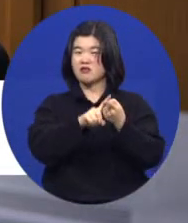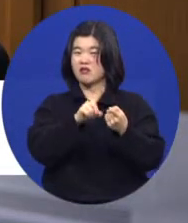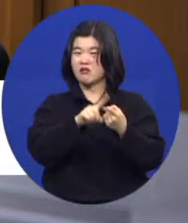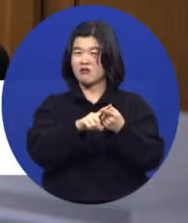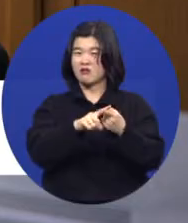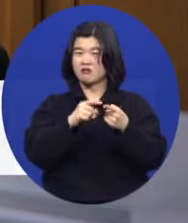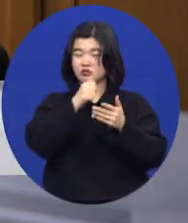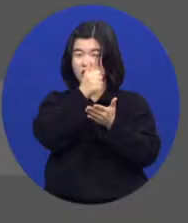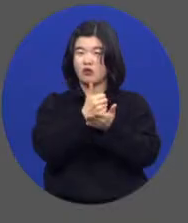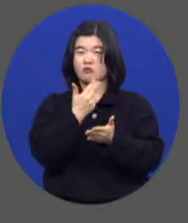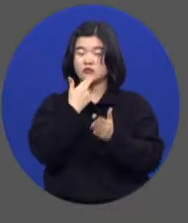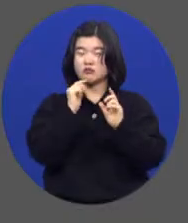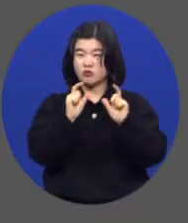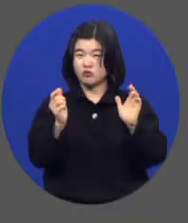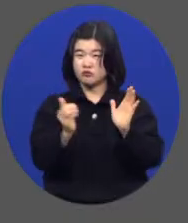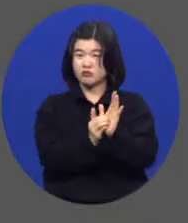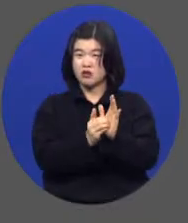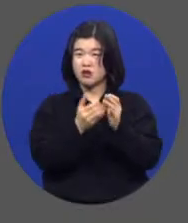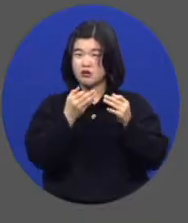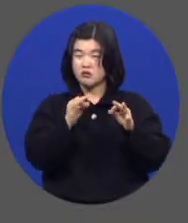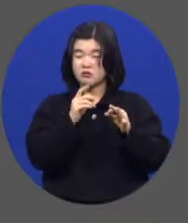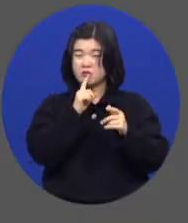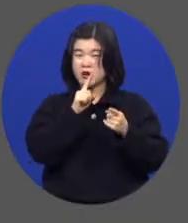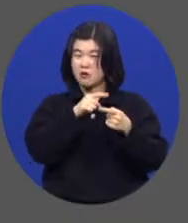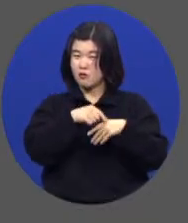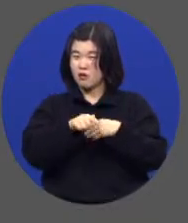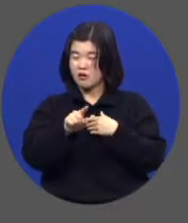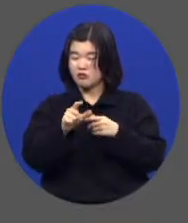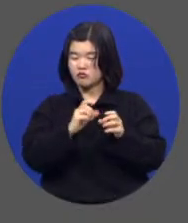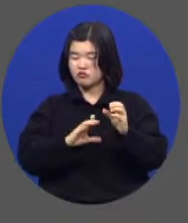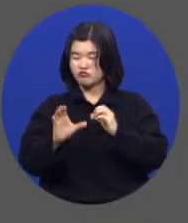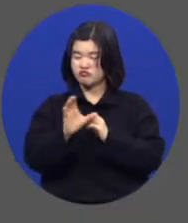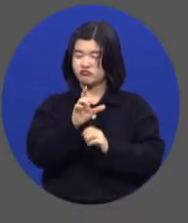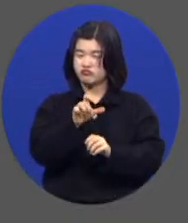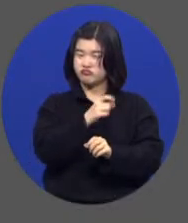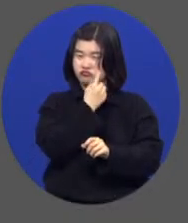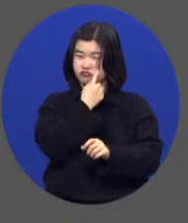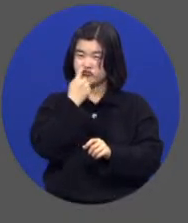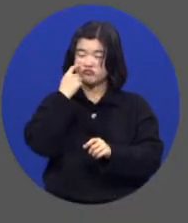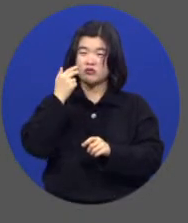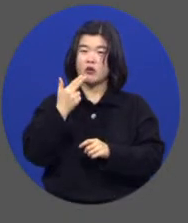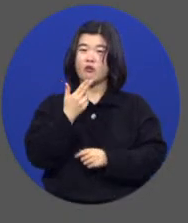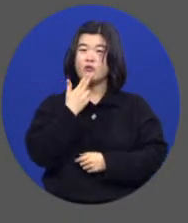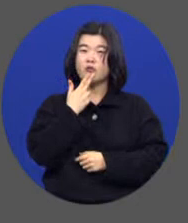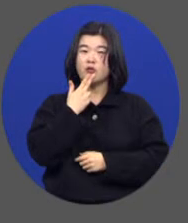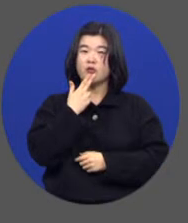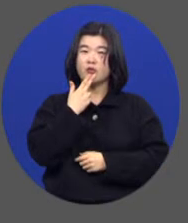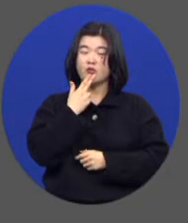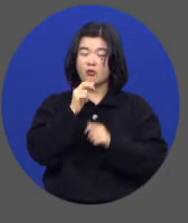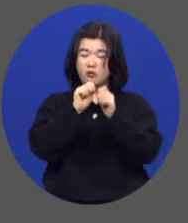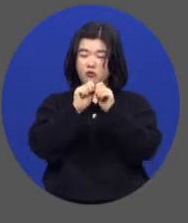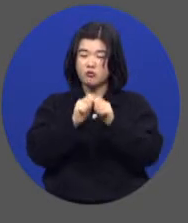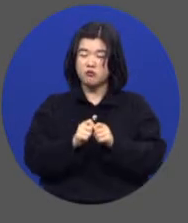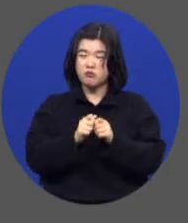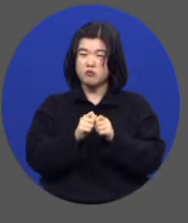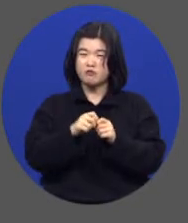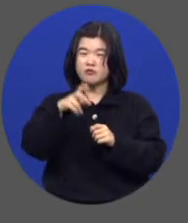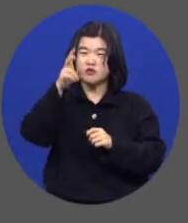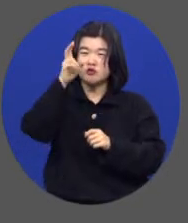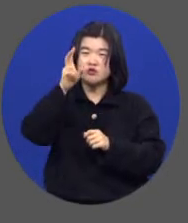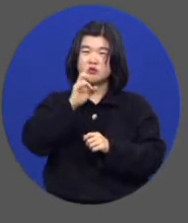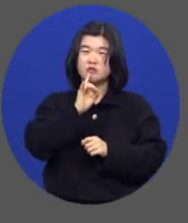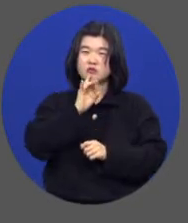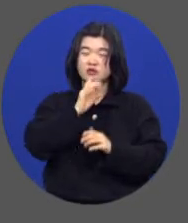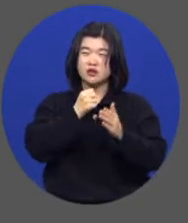무죄를 선고했습니다. 김 씨의 진술 외에 별다른 추가 증거가 없고 검찰에 제시한 증거 상당 부분이 추정만으로